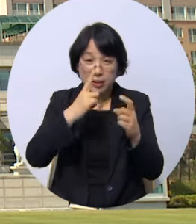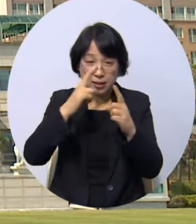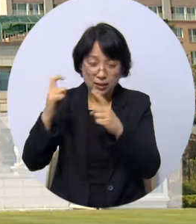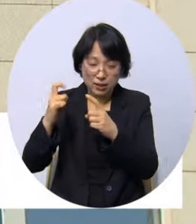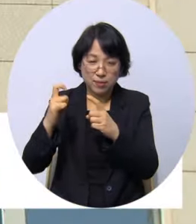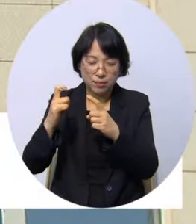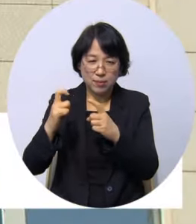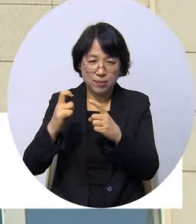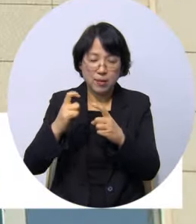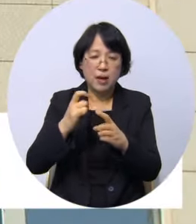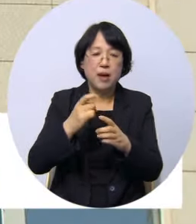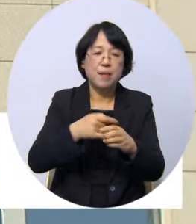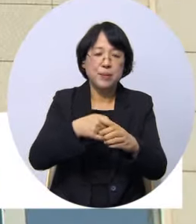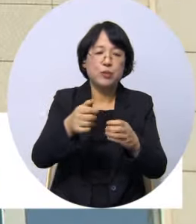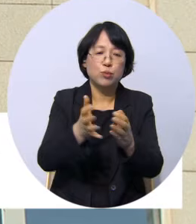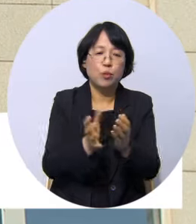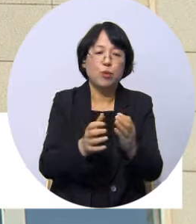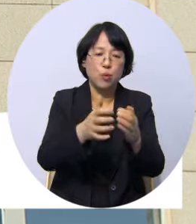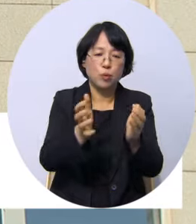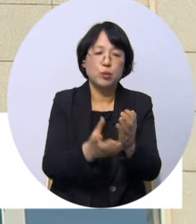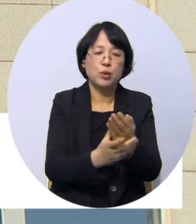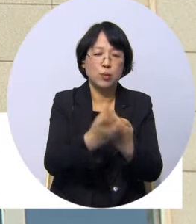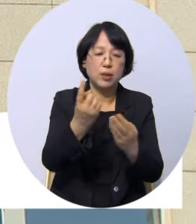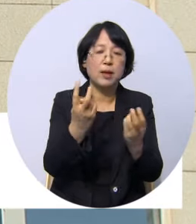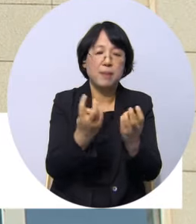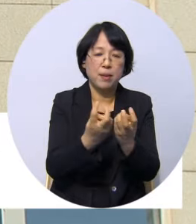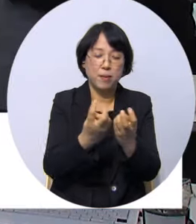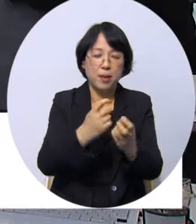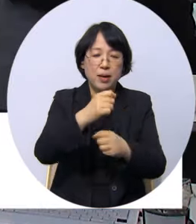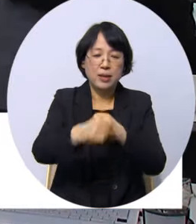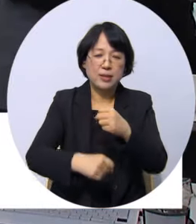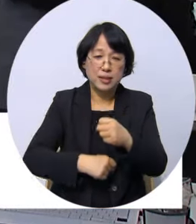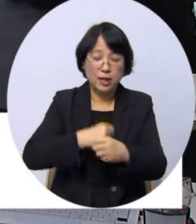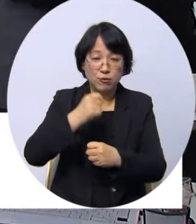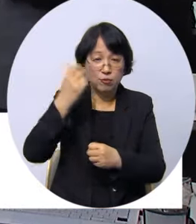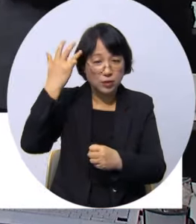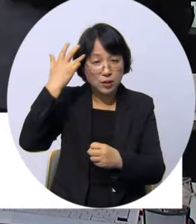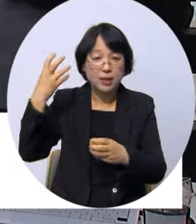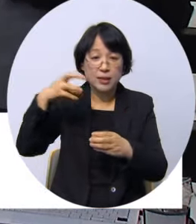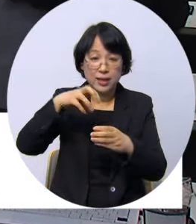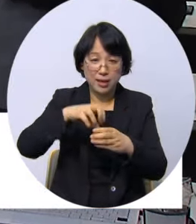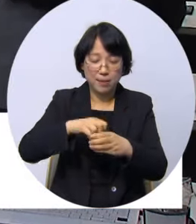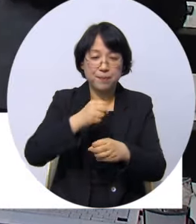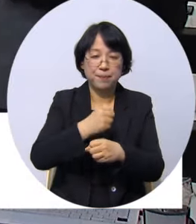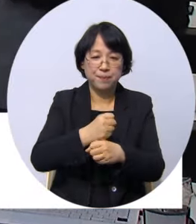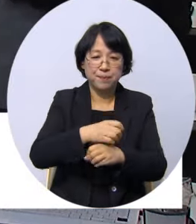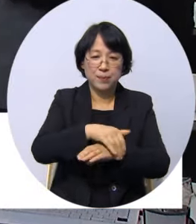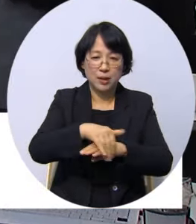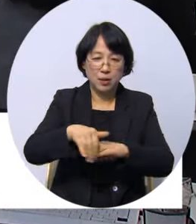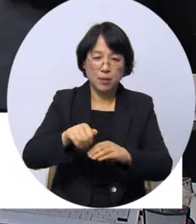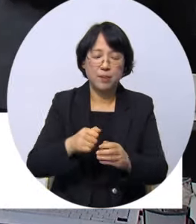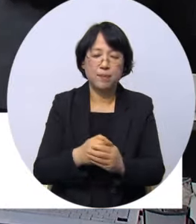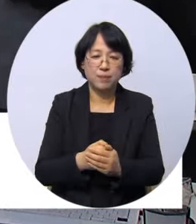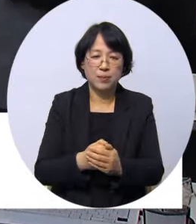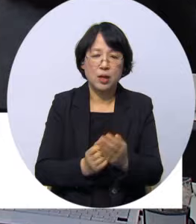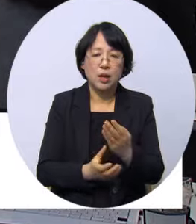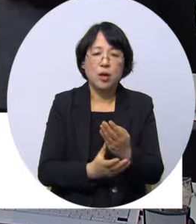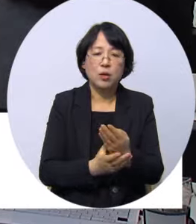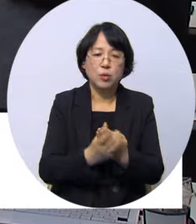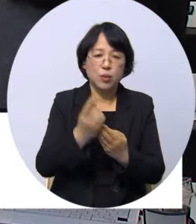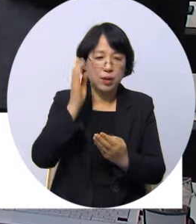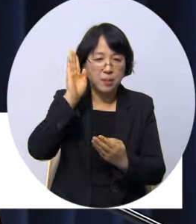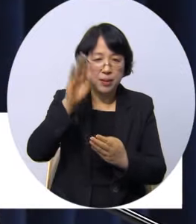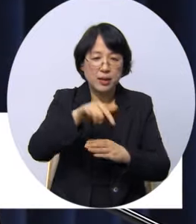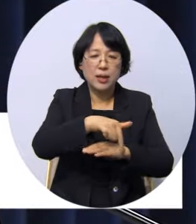통일방안에 자유주의적 철학을 담아 수정하겠다고 밝혔는데 통일부는 신통일 미래 구상을 준비해온 통일미래 기기의